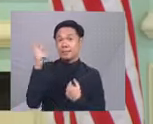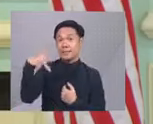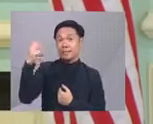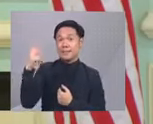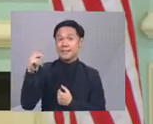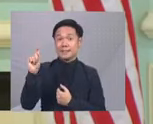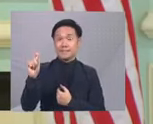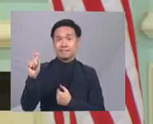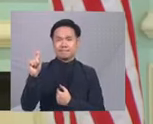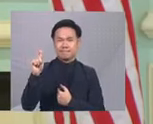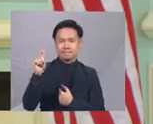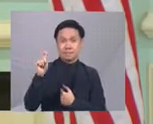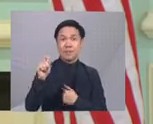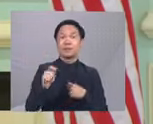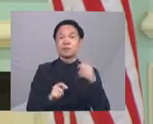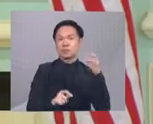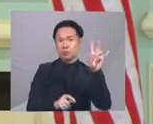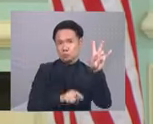melakukan